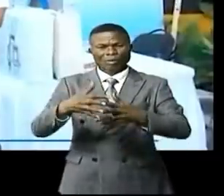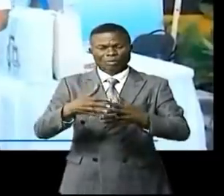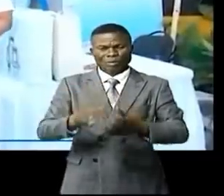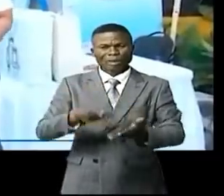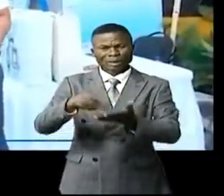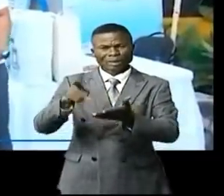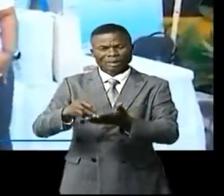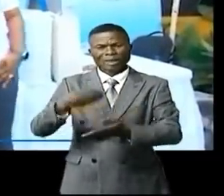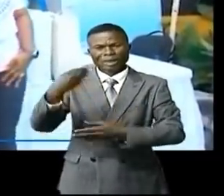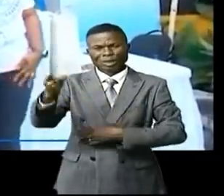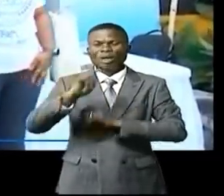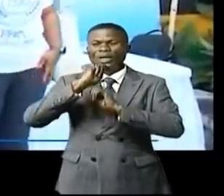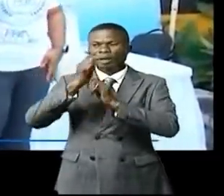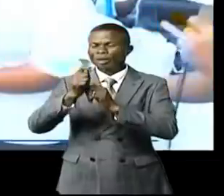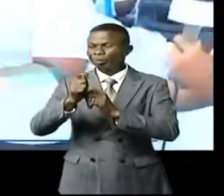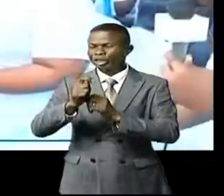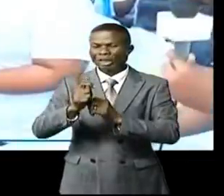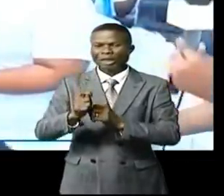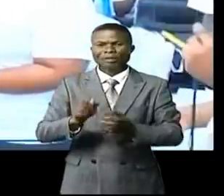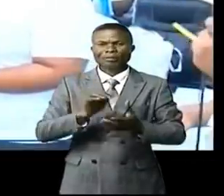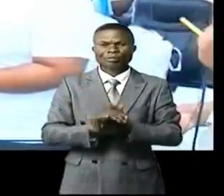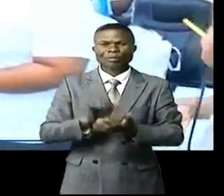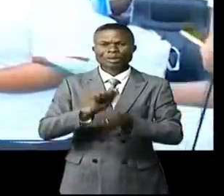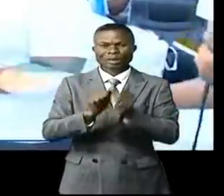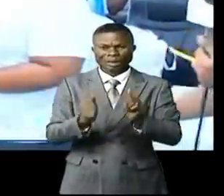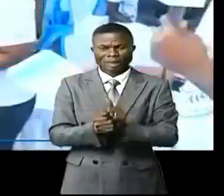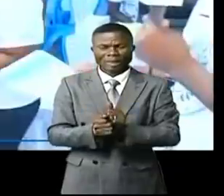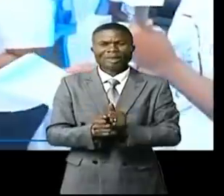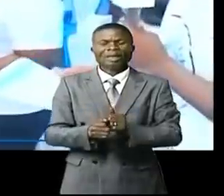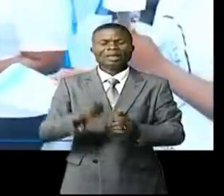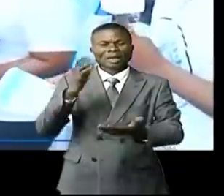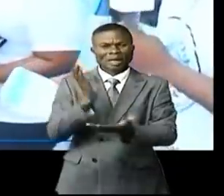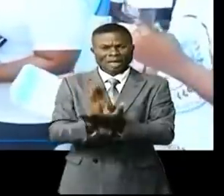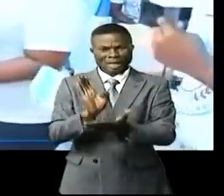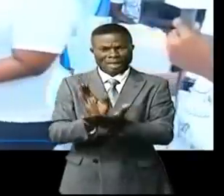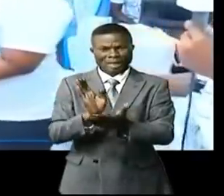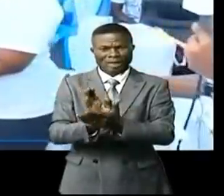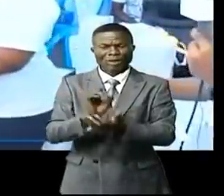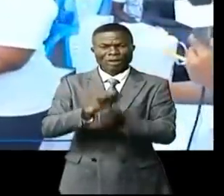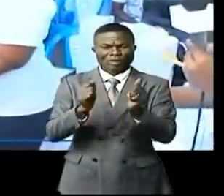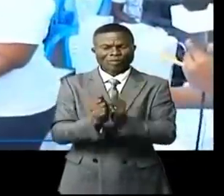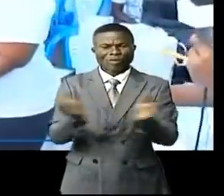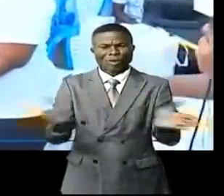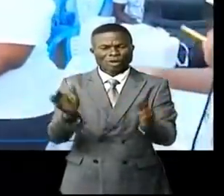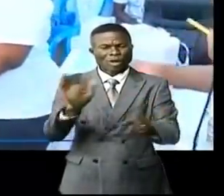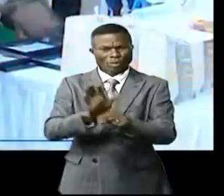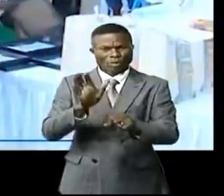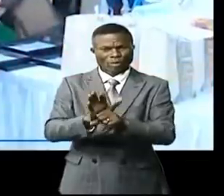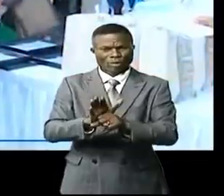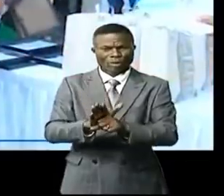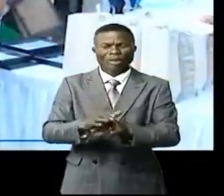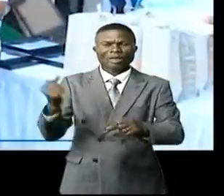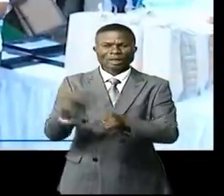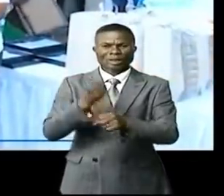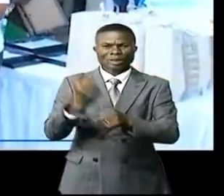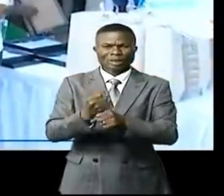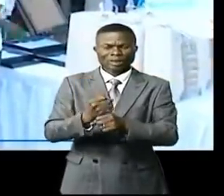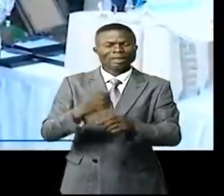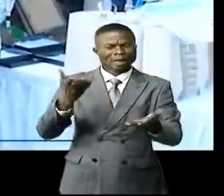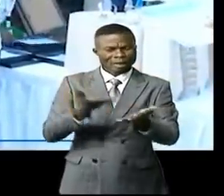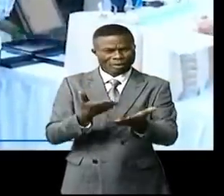récompensées. Par cette fondation, ils ont reçu de certificats de mérite, question de les motiver davantage dans l'exercice de leur